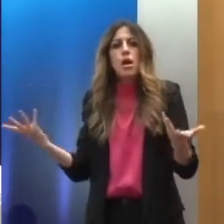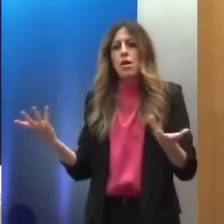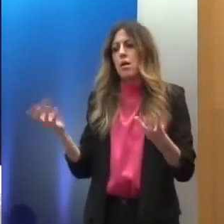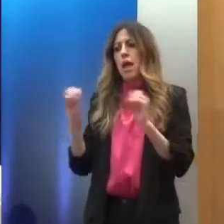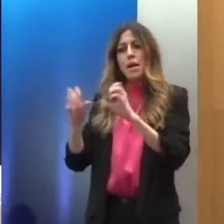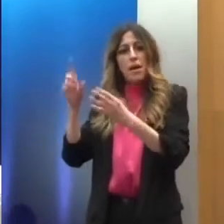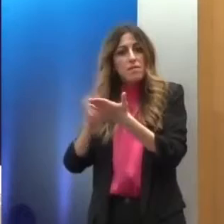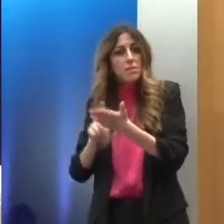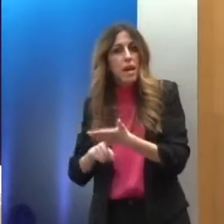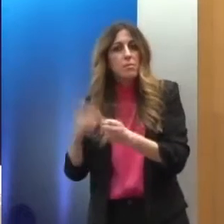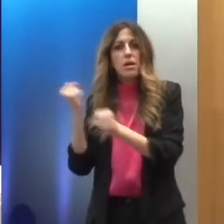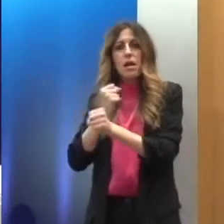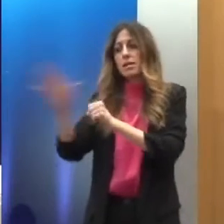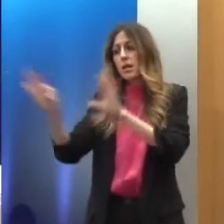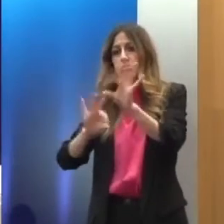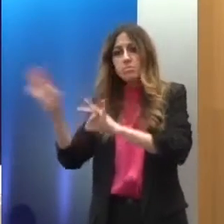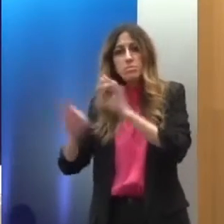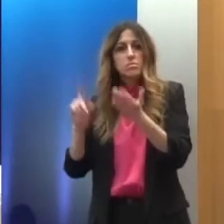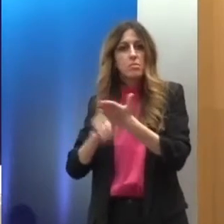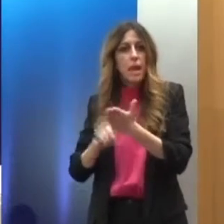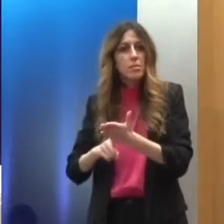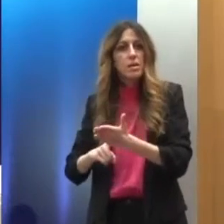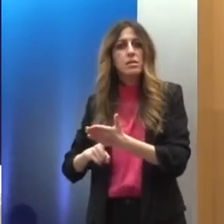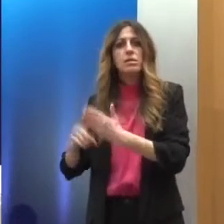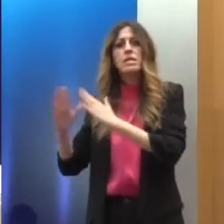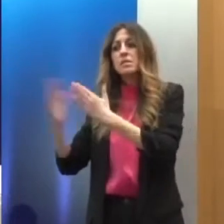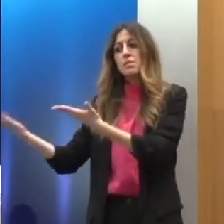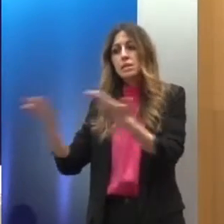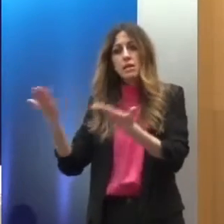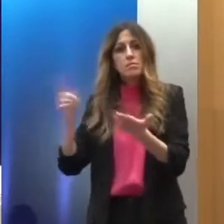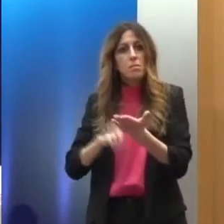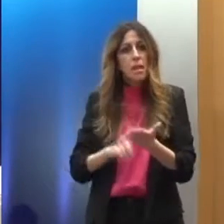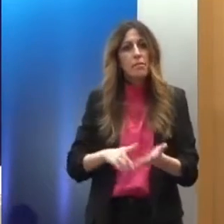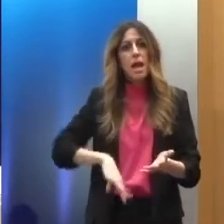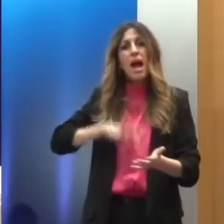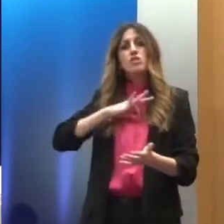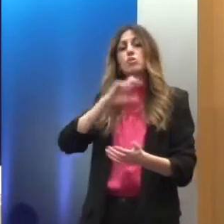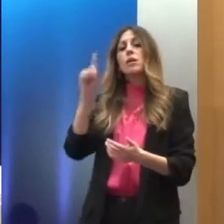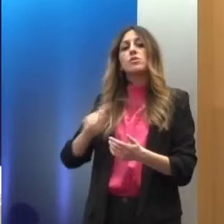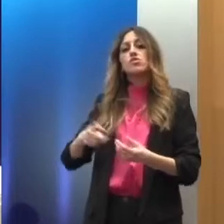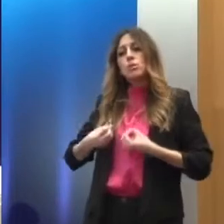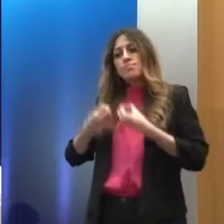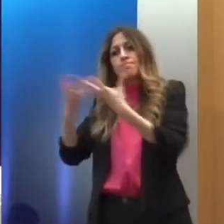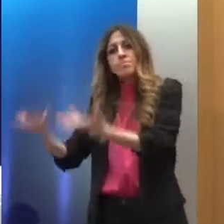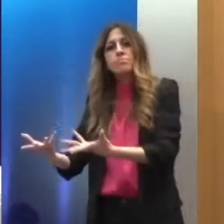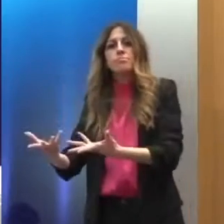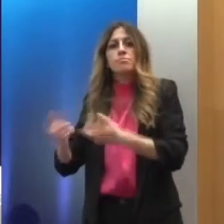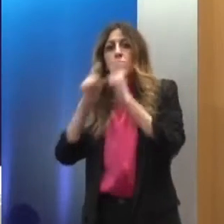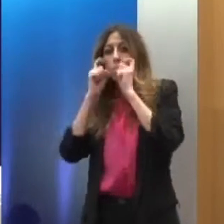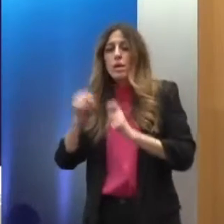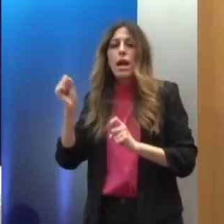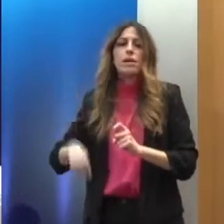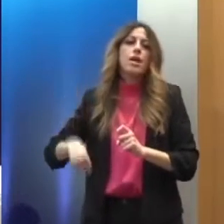εκπαίδευση, εργασία, στέγη, αξιοπρεπές συνθήκες διαβίωσης και όλα αυτά τα οποία η